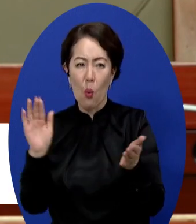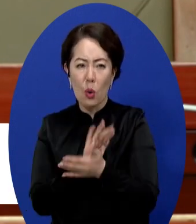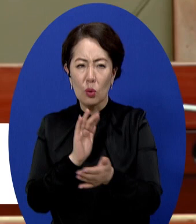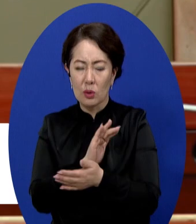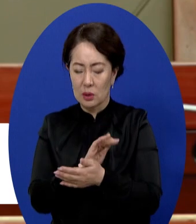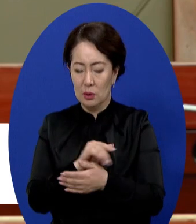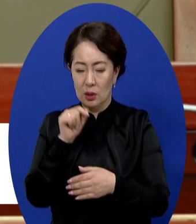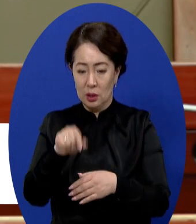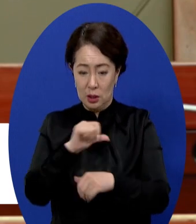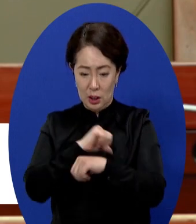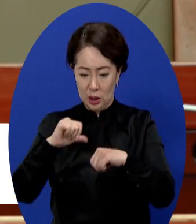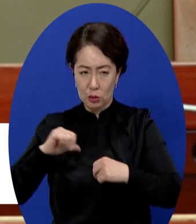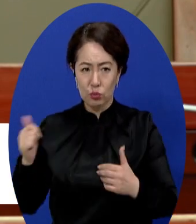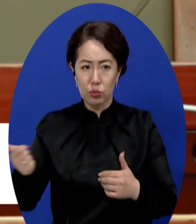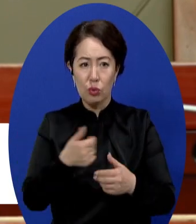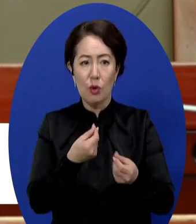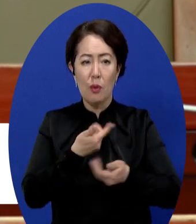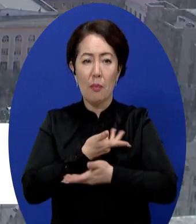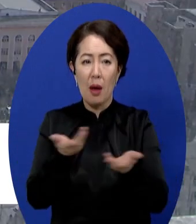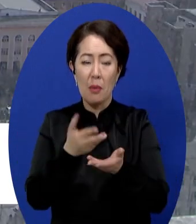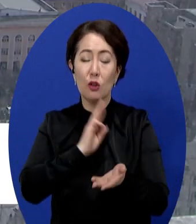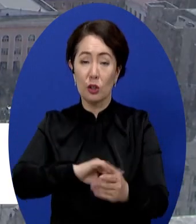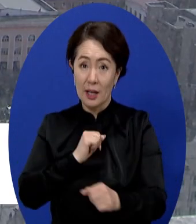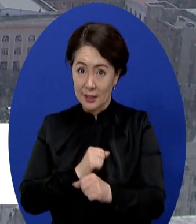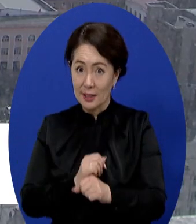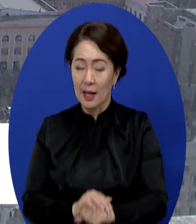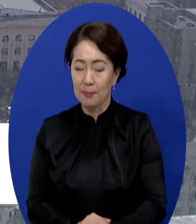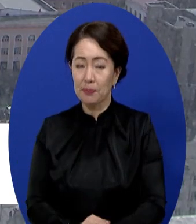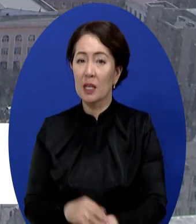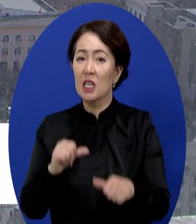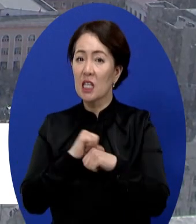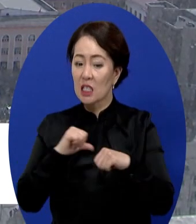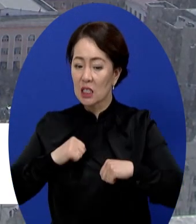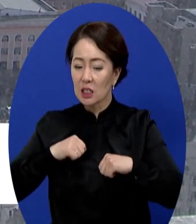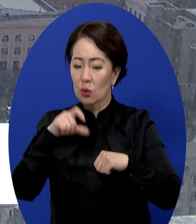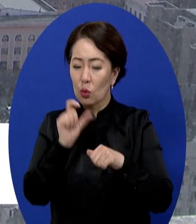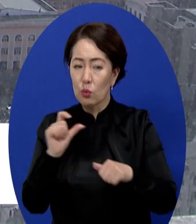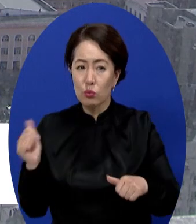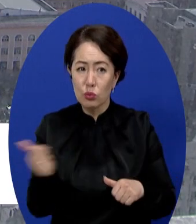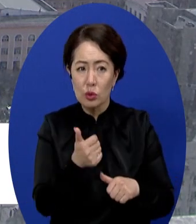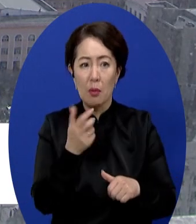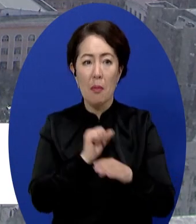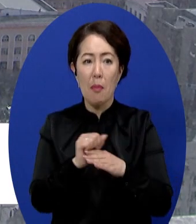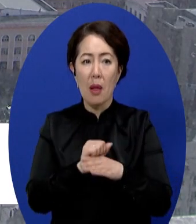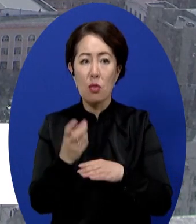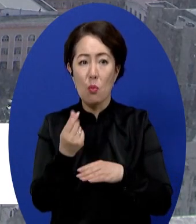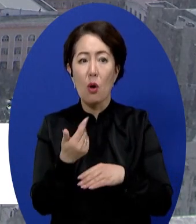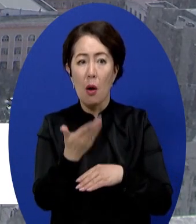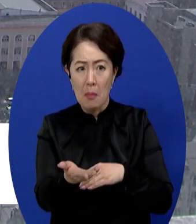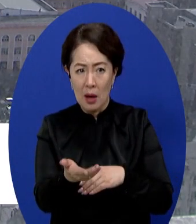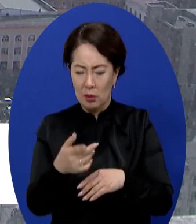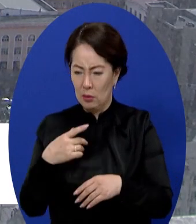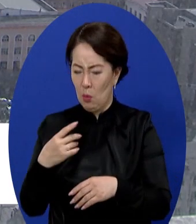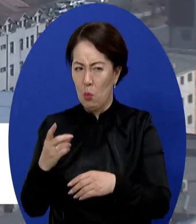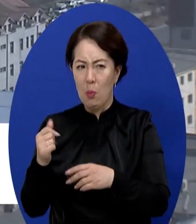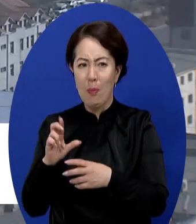иргэдтэй түгээхээр бид чармааж ажиллах болно. За иргэдэд бэлэн мөнгө олгосноор бараа бүтээгдэхүүний үн ханш зохиомлоор